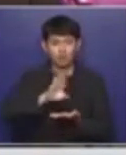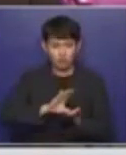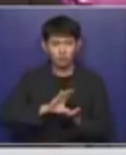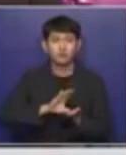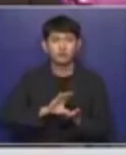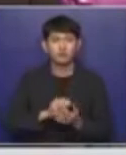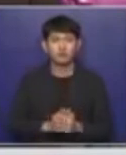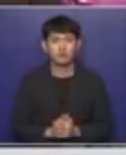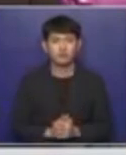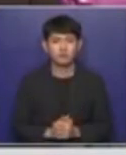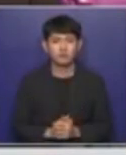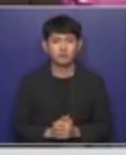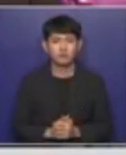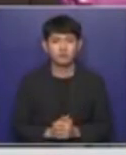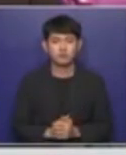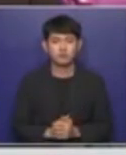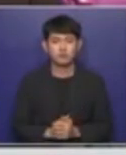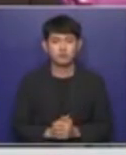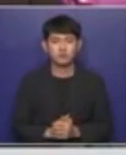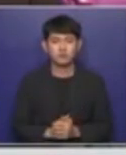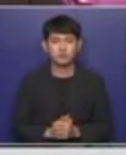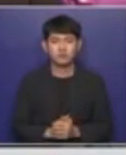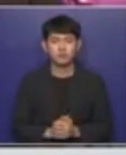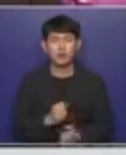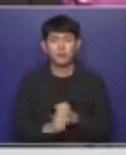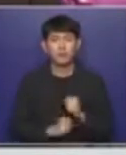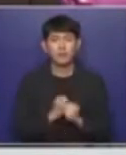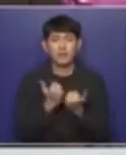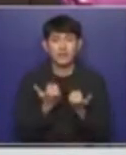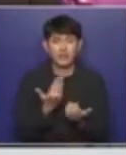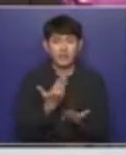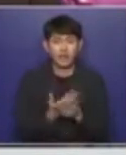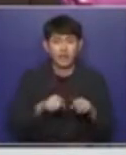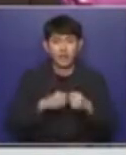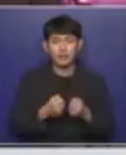ดมีหนำซ้ำปีนี้ยังถูกตัดไปอีก